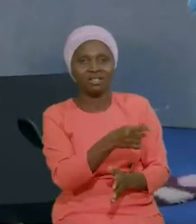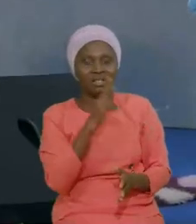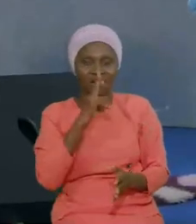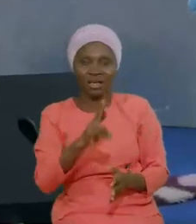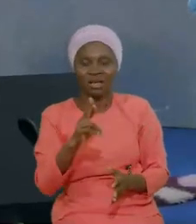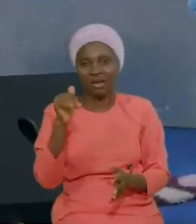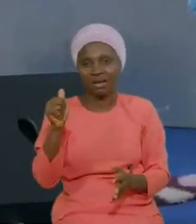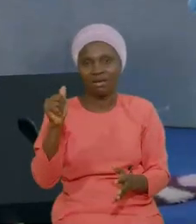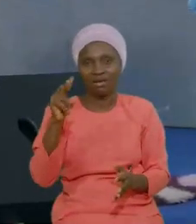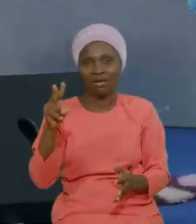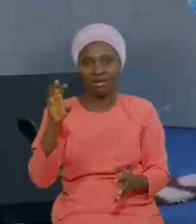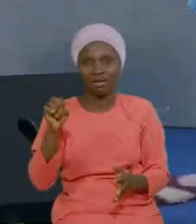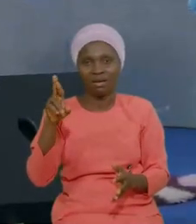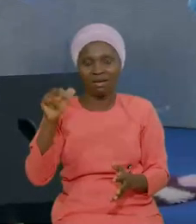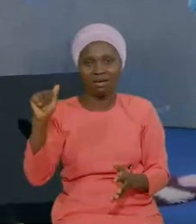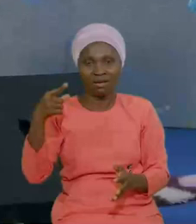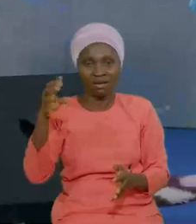Ils sont moyens.